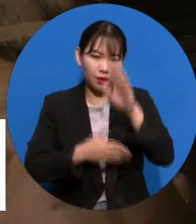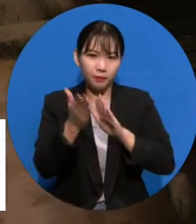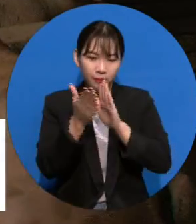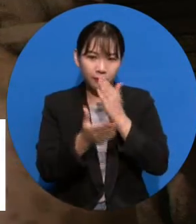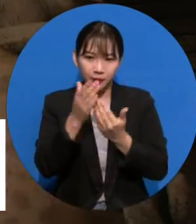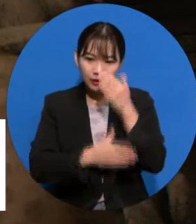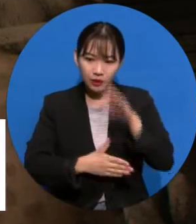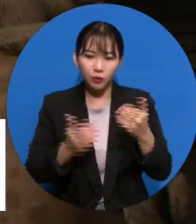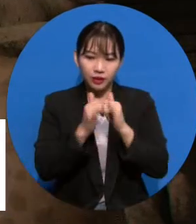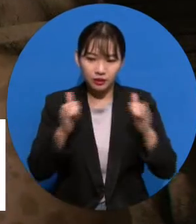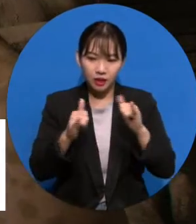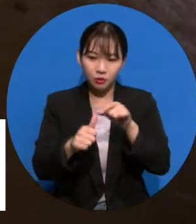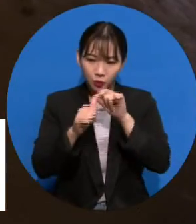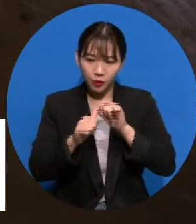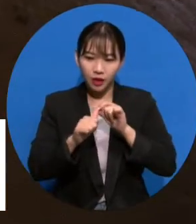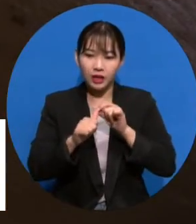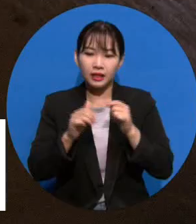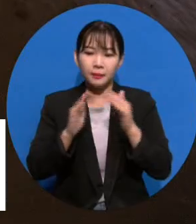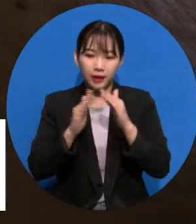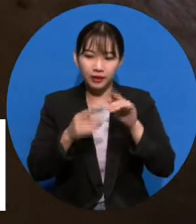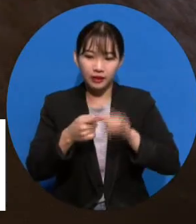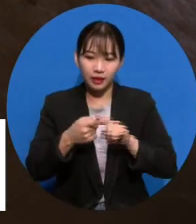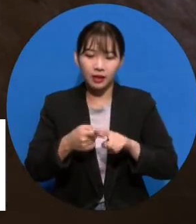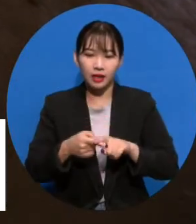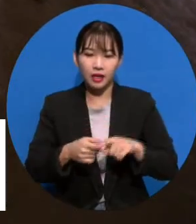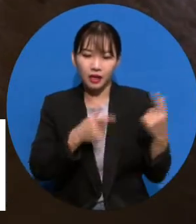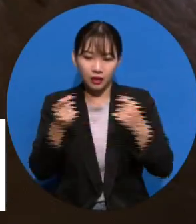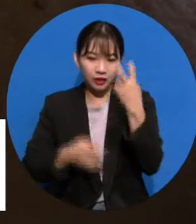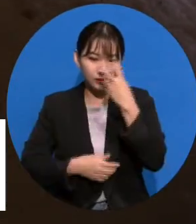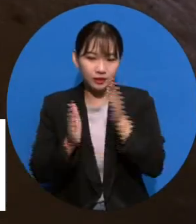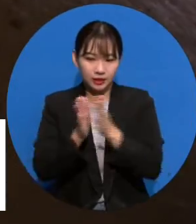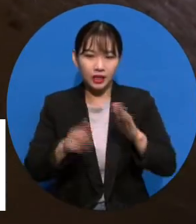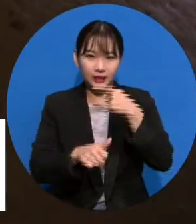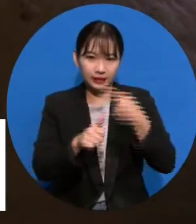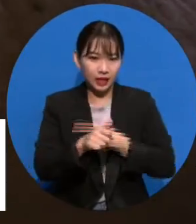출신 외국인을 고용한 농장들에 대해 일제 검사를 실시하고 야생